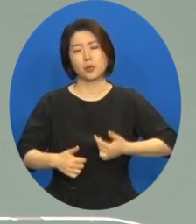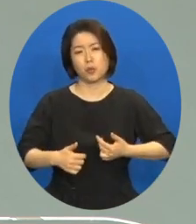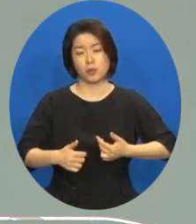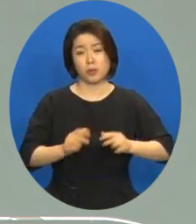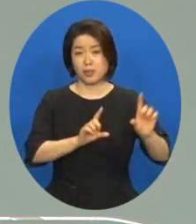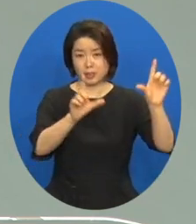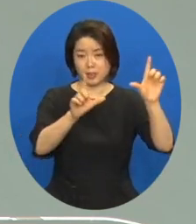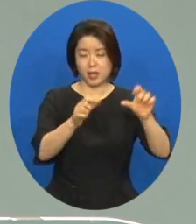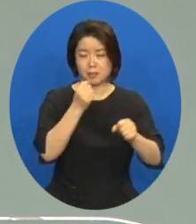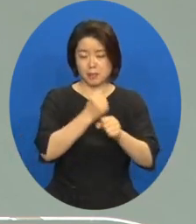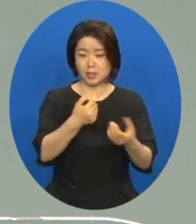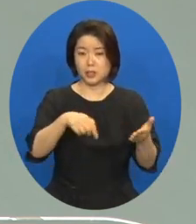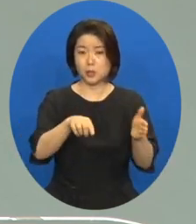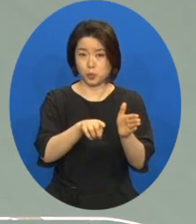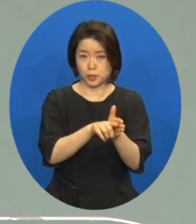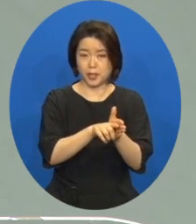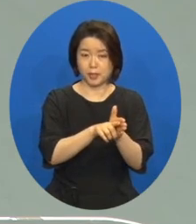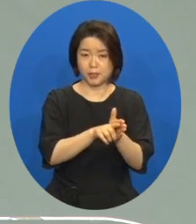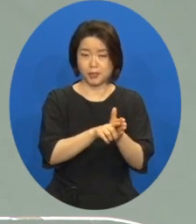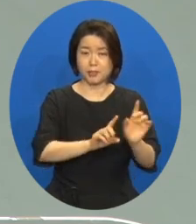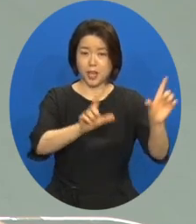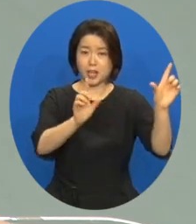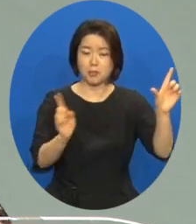것이 맥주감사주일이에요.